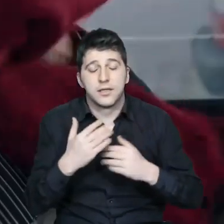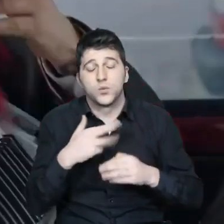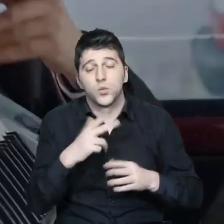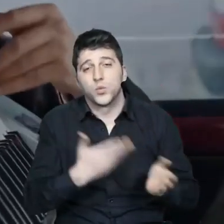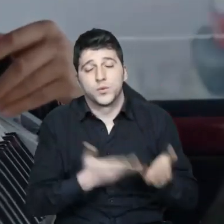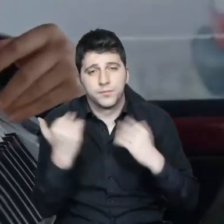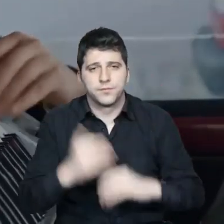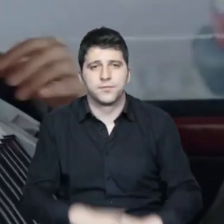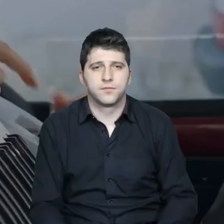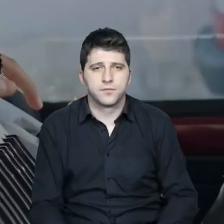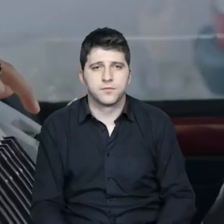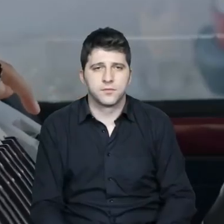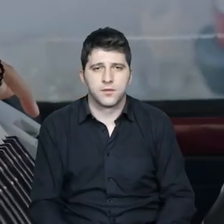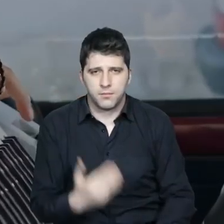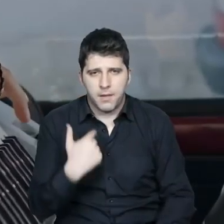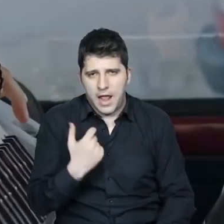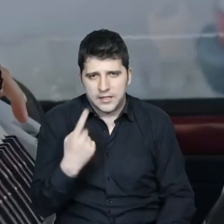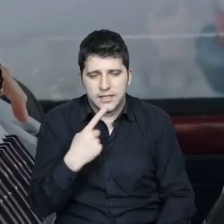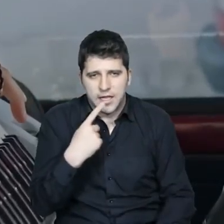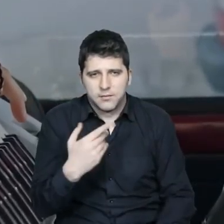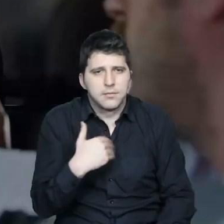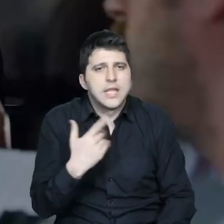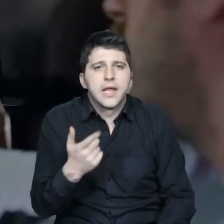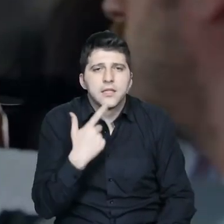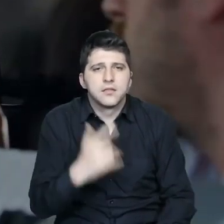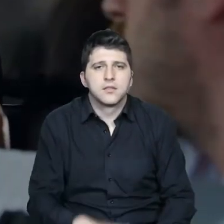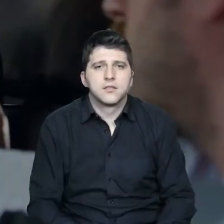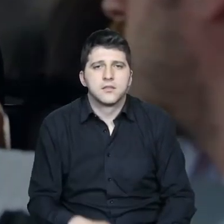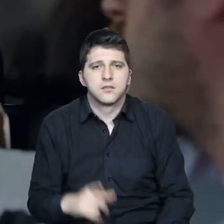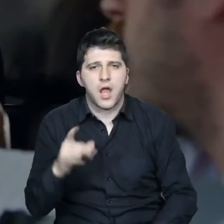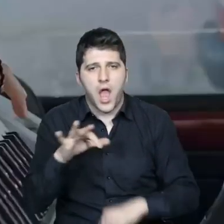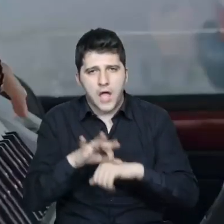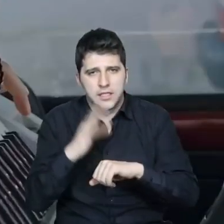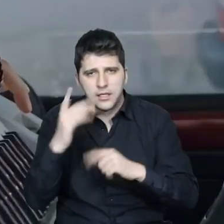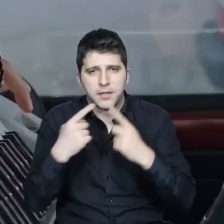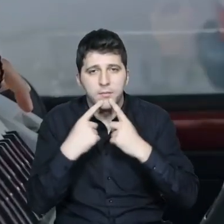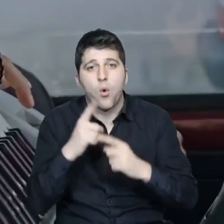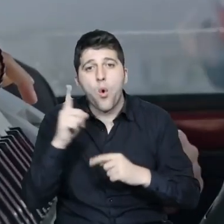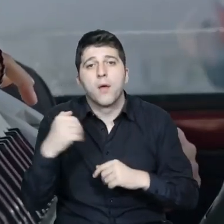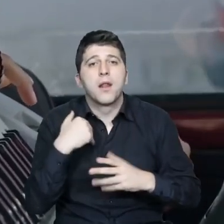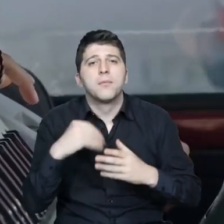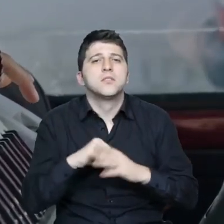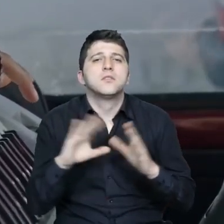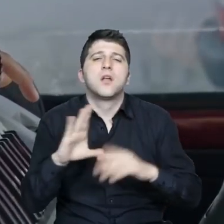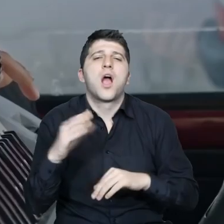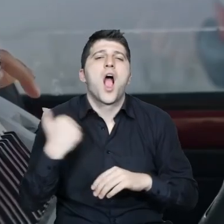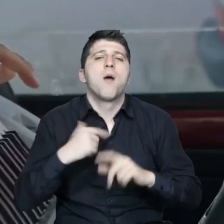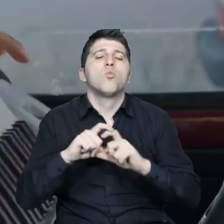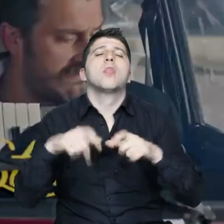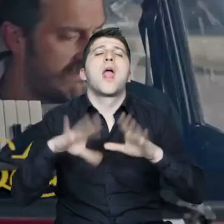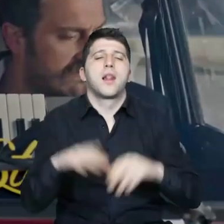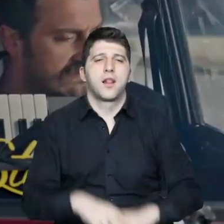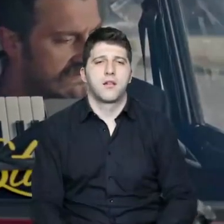koçum. Ben demin dedim. Ne dedin? Sağlık ocağı dedim. De orası benim için artık bir kamu kuruluşu değil.